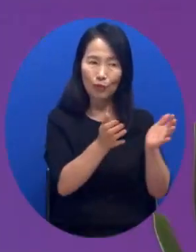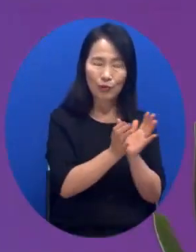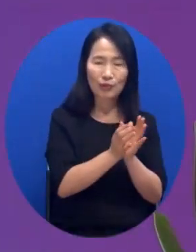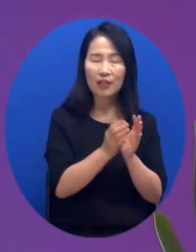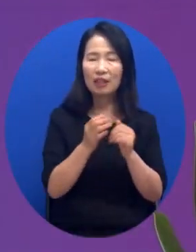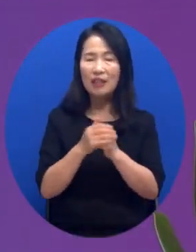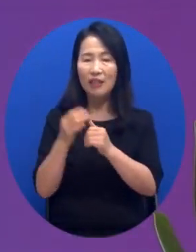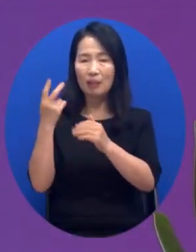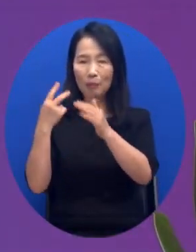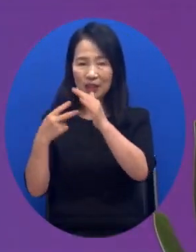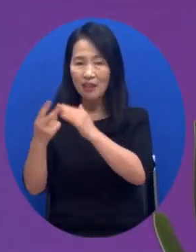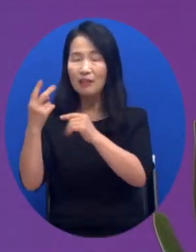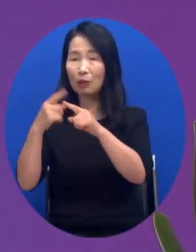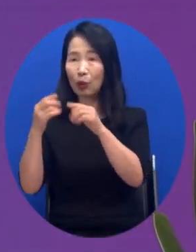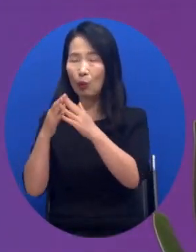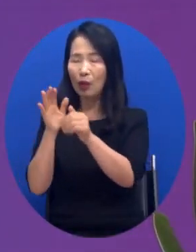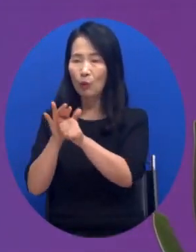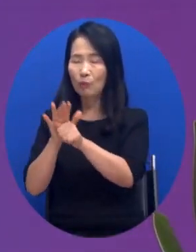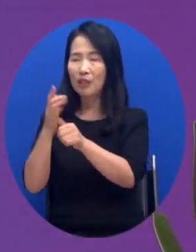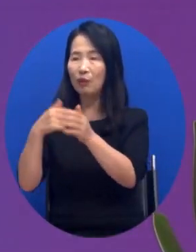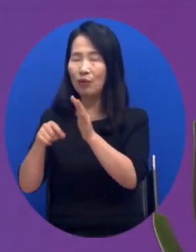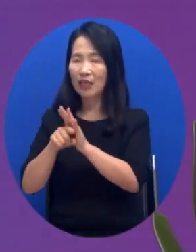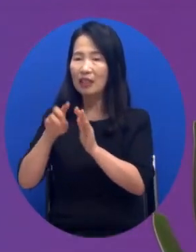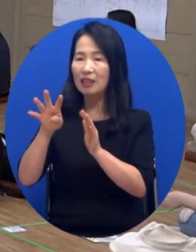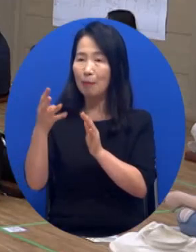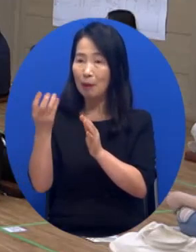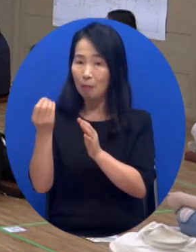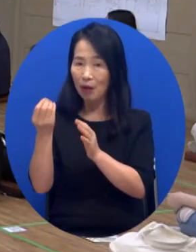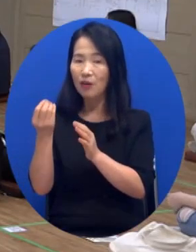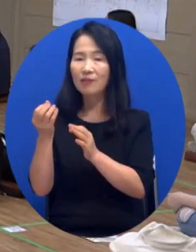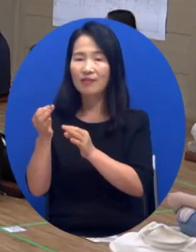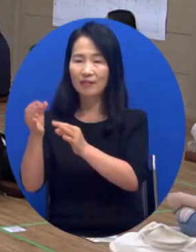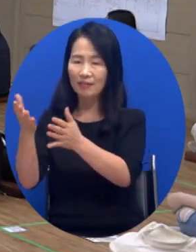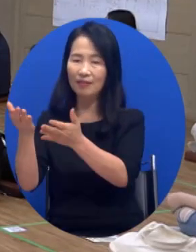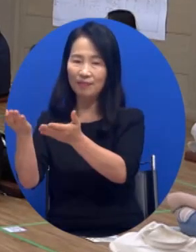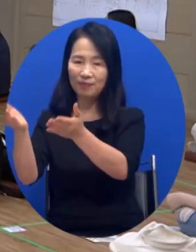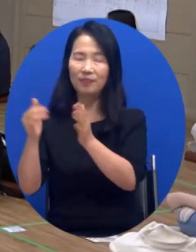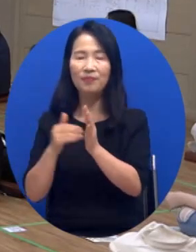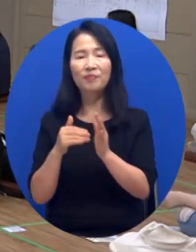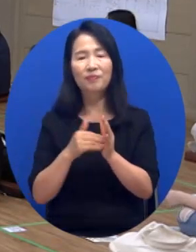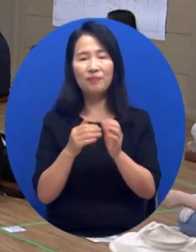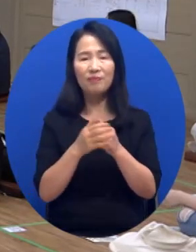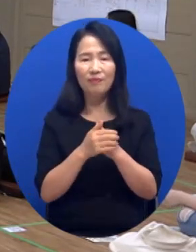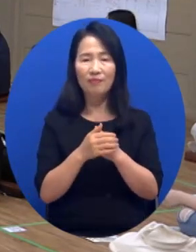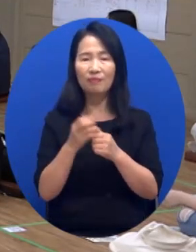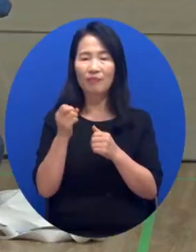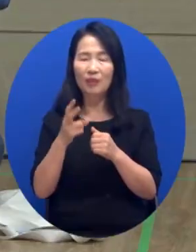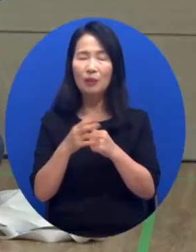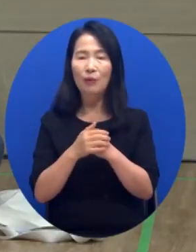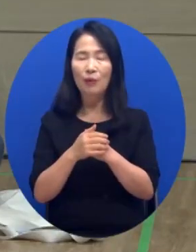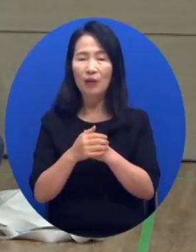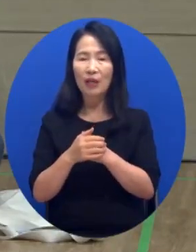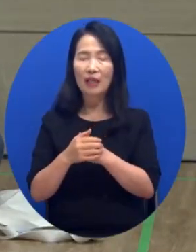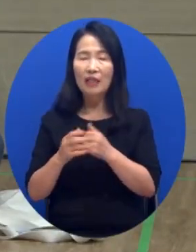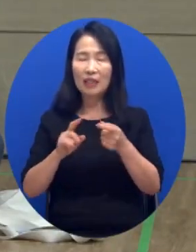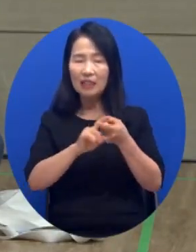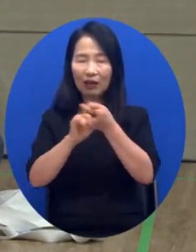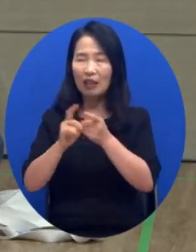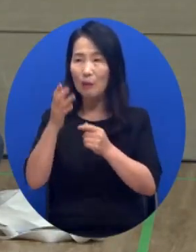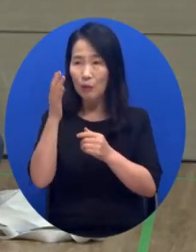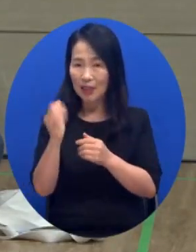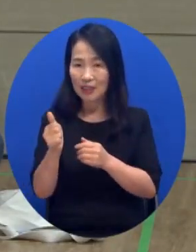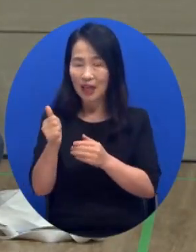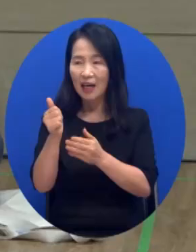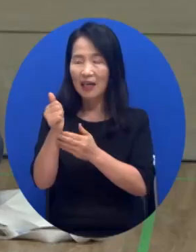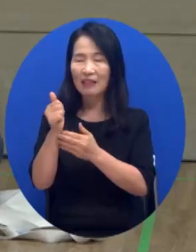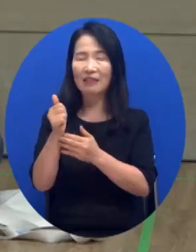돕기 위한 지원금 400만 원을 남부연회에 전달했습니다. 교회학교 남부연회연합회장 박노민 장로의